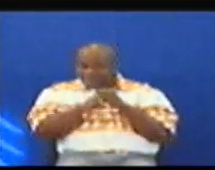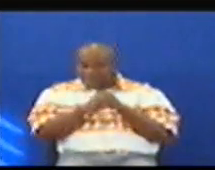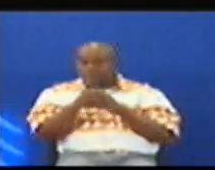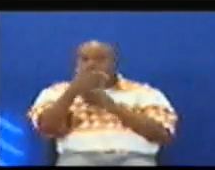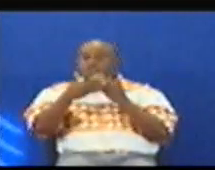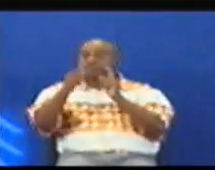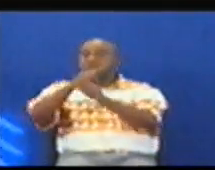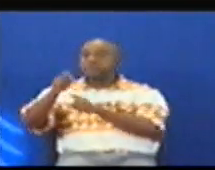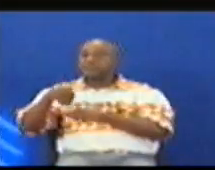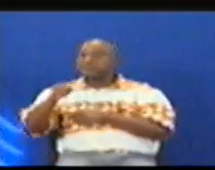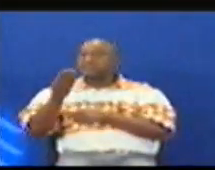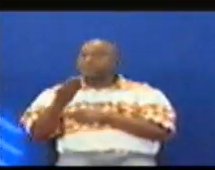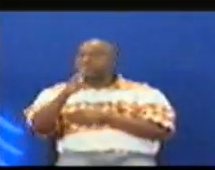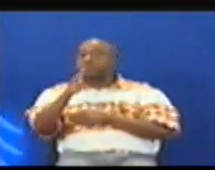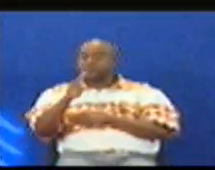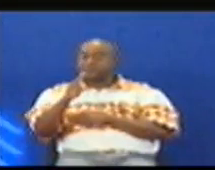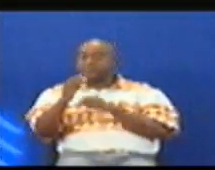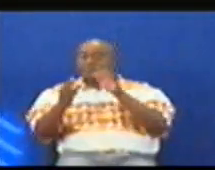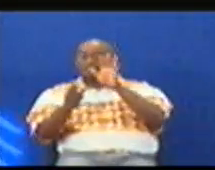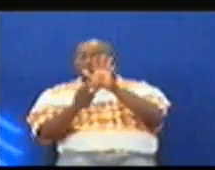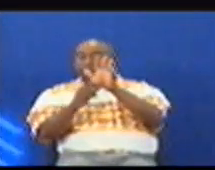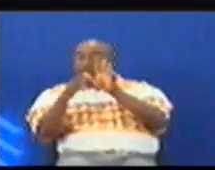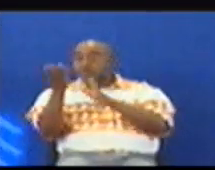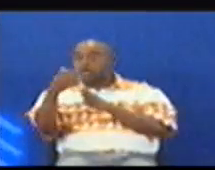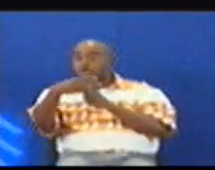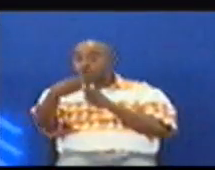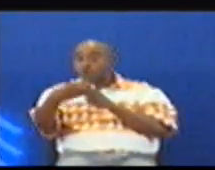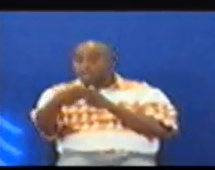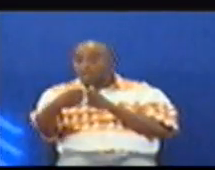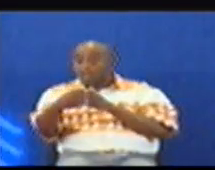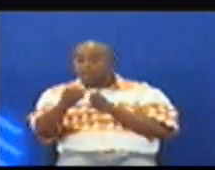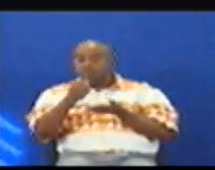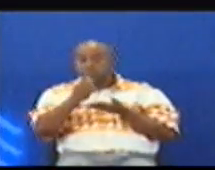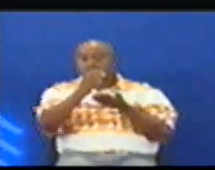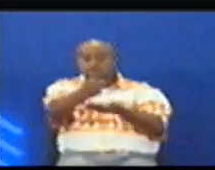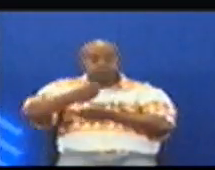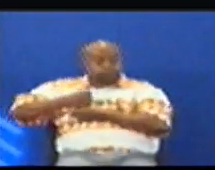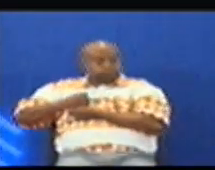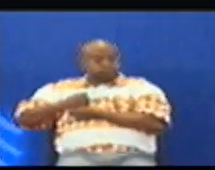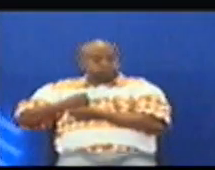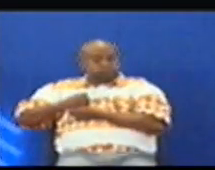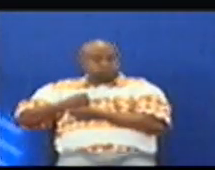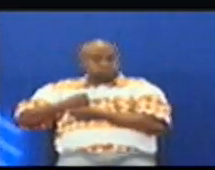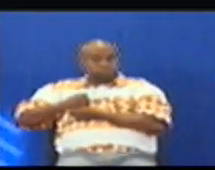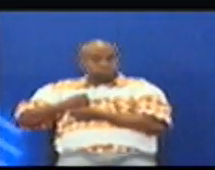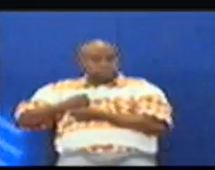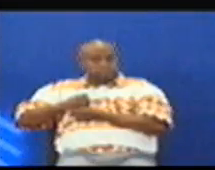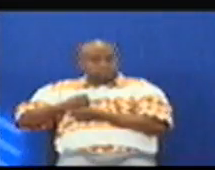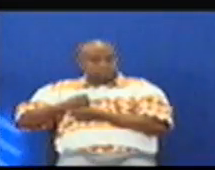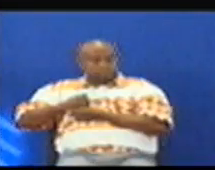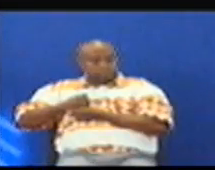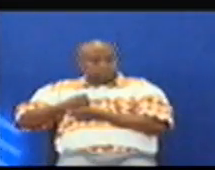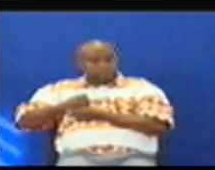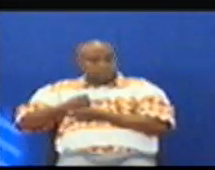wa bilioni 84 za Kimarekani dola wametoa mitaji yao. Kwa hiyo hata FDI zitakwenda kusimama. Mheshimiwa